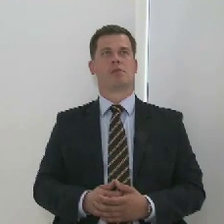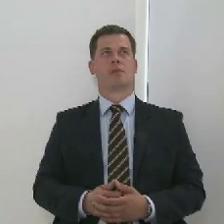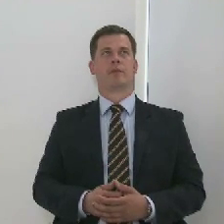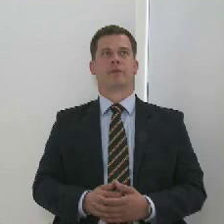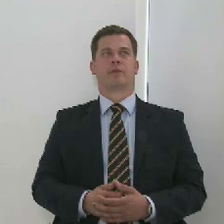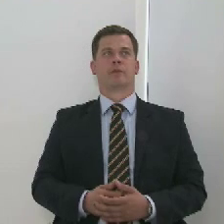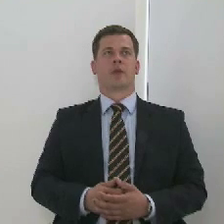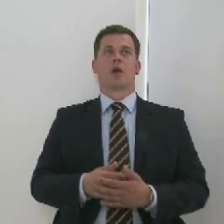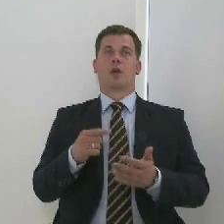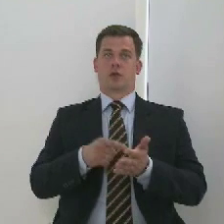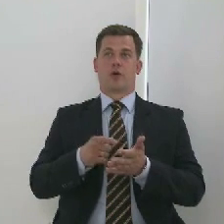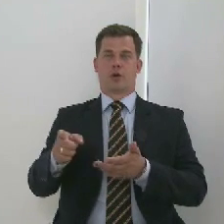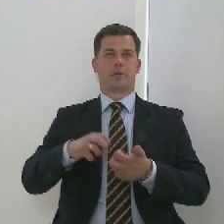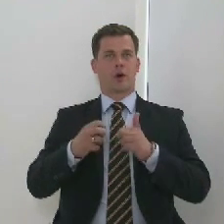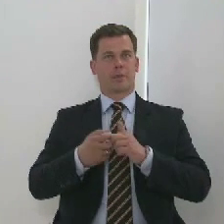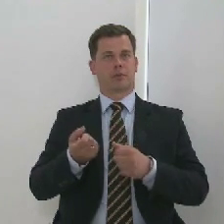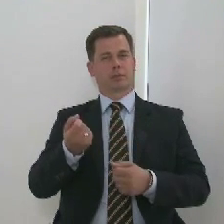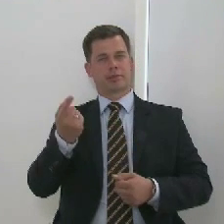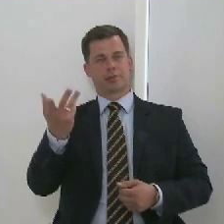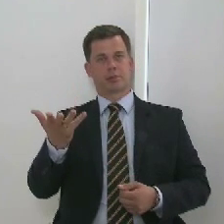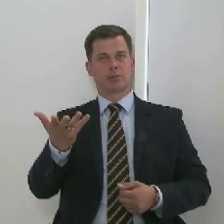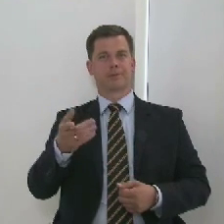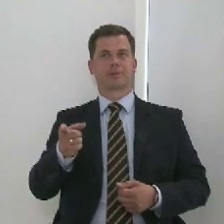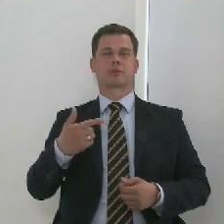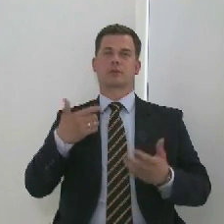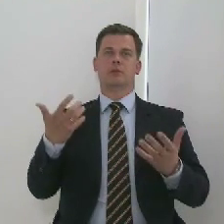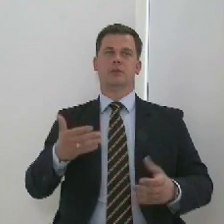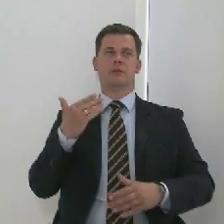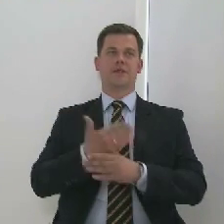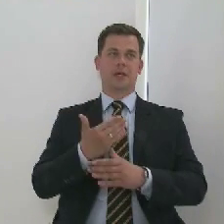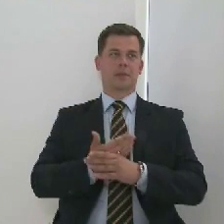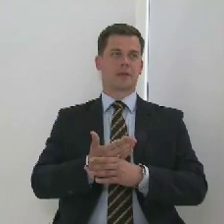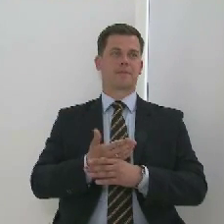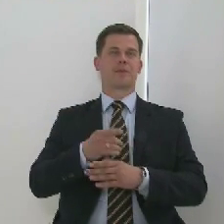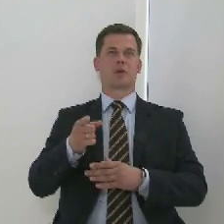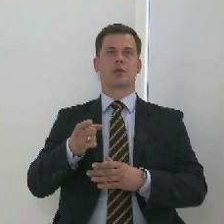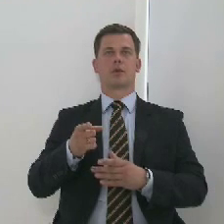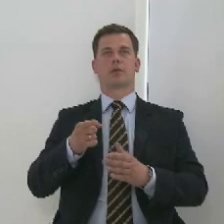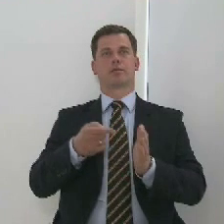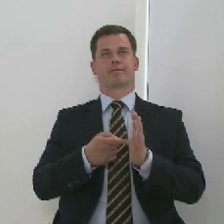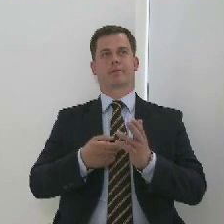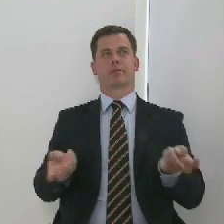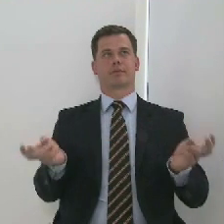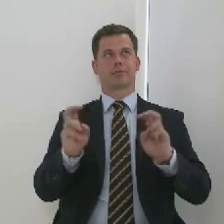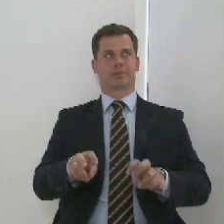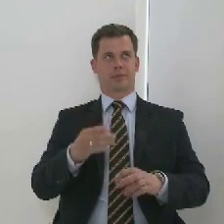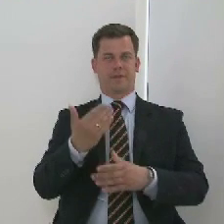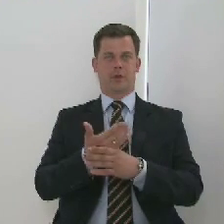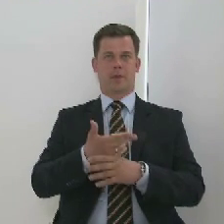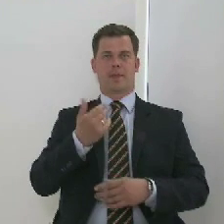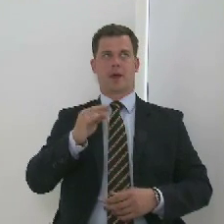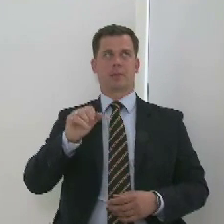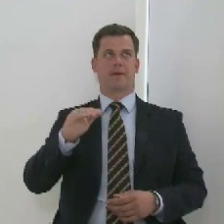Przez właśnie te wyzwania my staramy jako firma zaadresować je i po to właśnie powstaliśmy. Po to, żeby